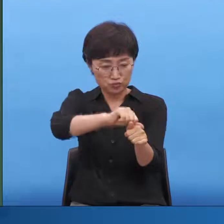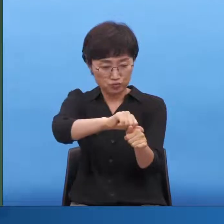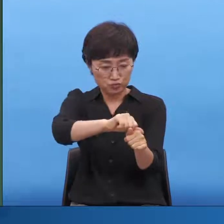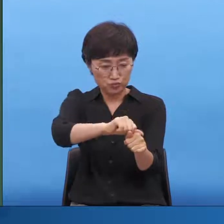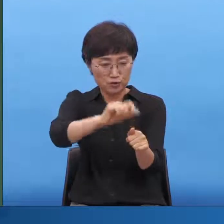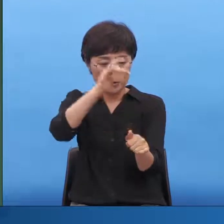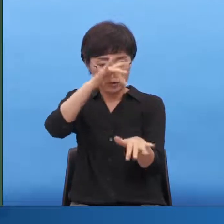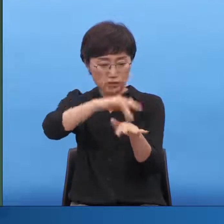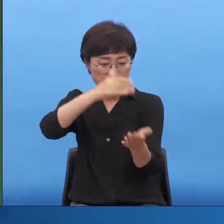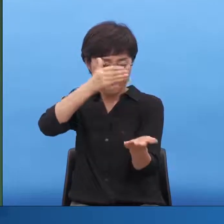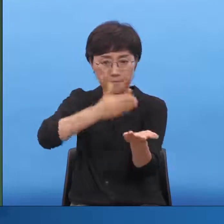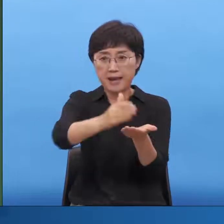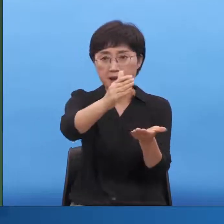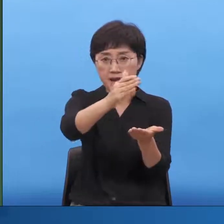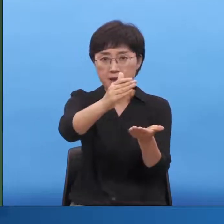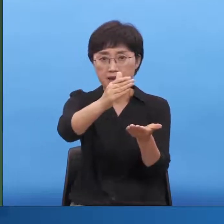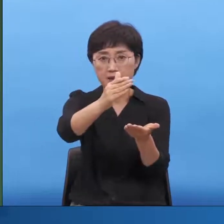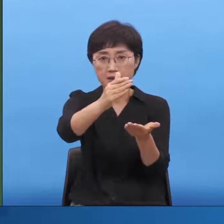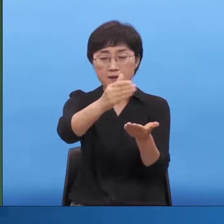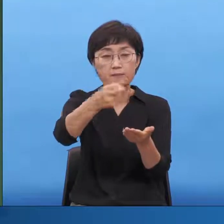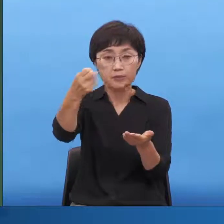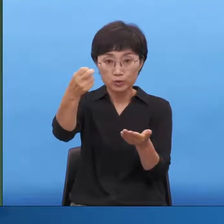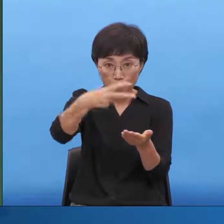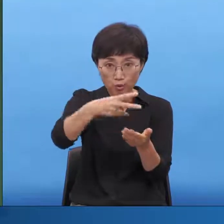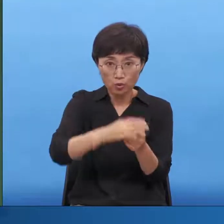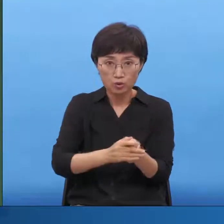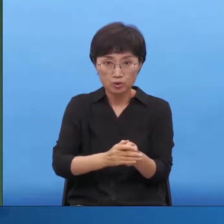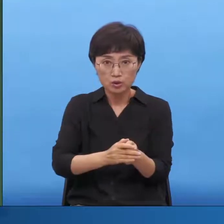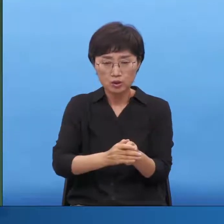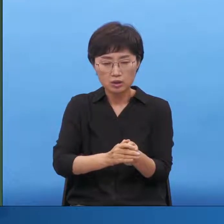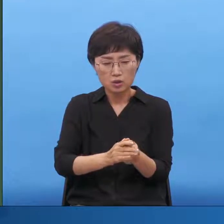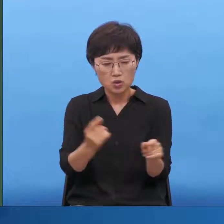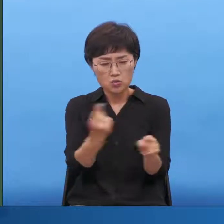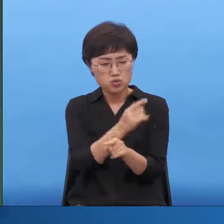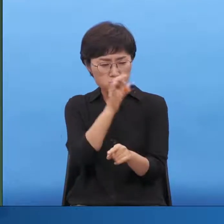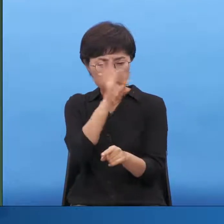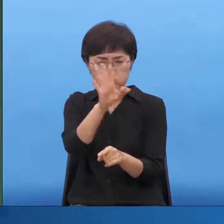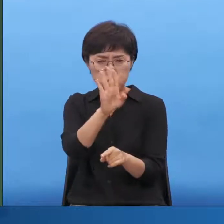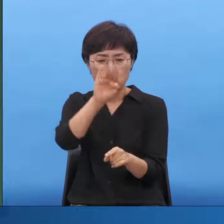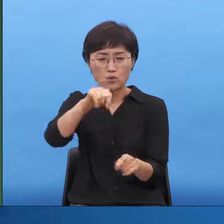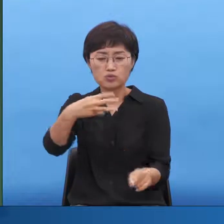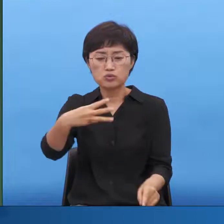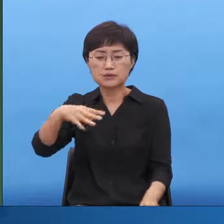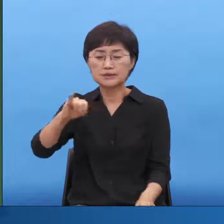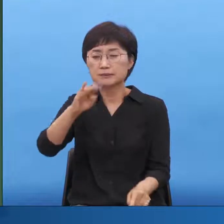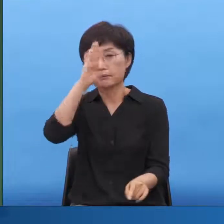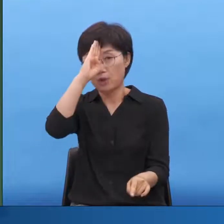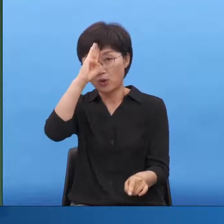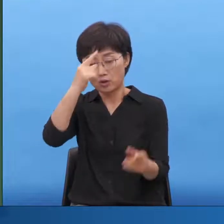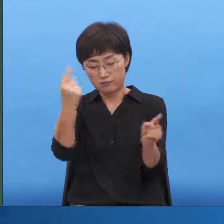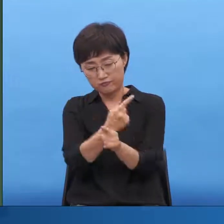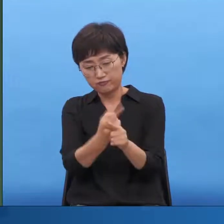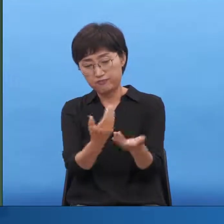也医好了很多被鬼附的人. 도저히 고칠 수 없는 다른 사람이 고칠 수 없는 불치병자 고쳤죠?